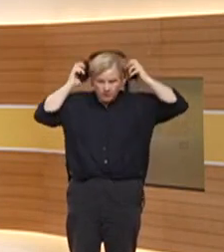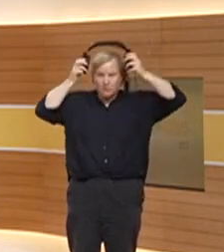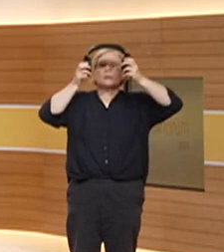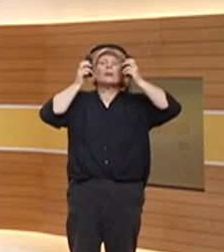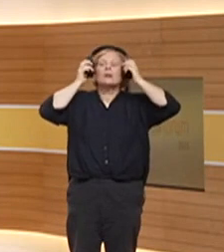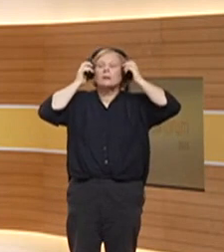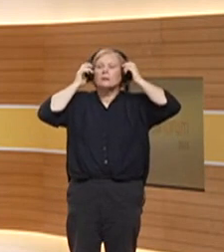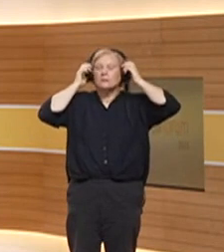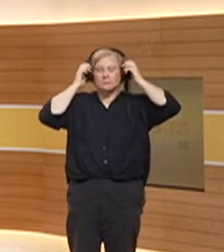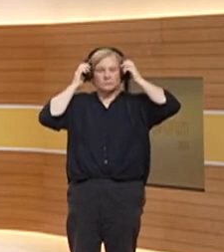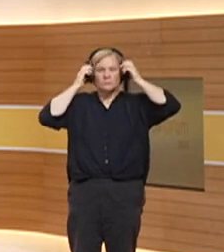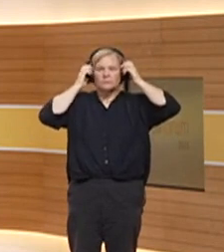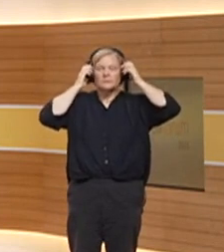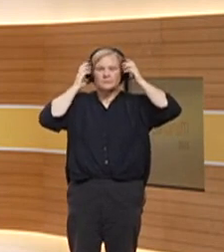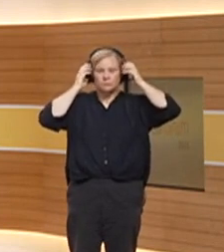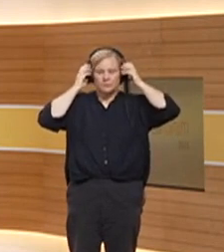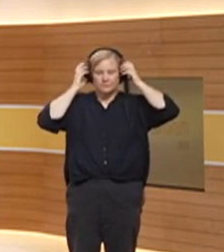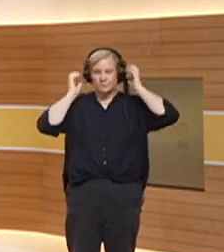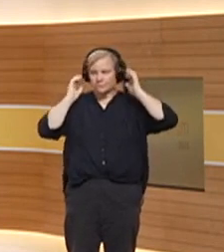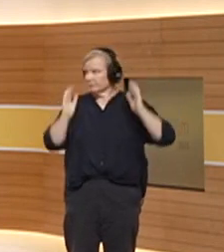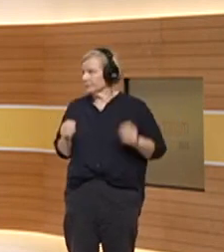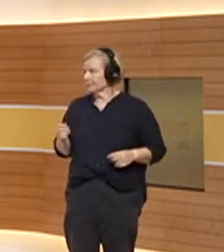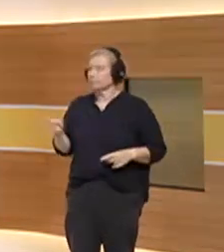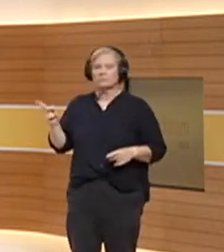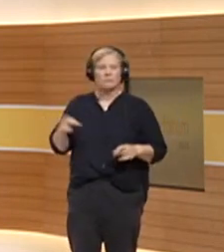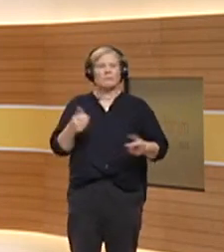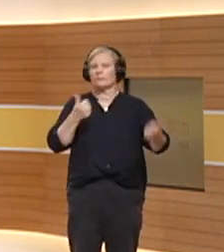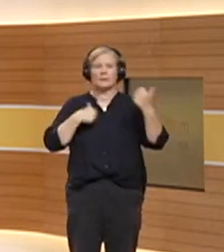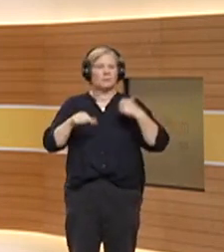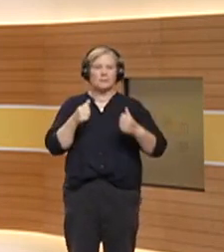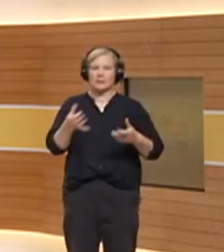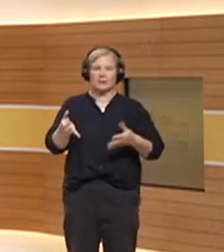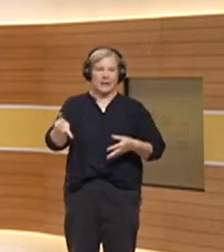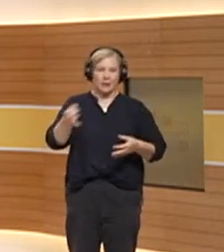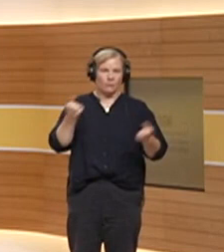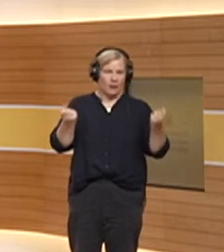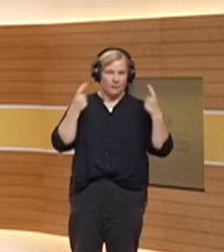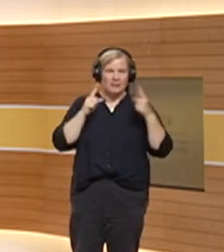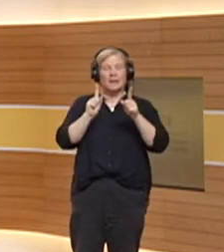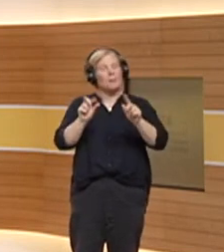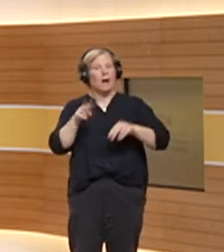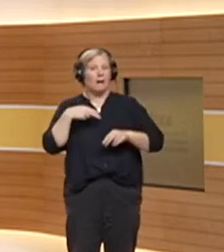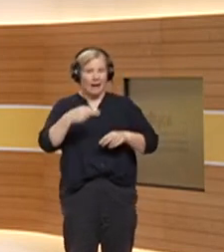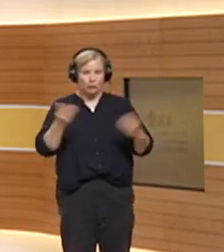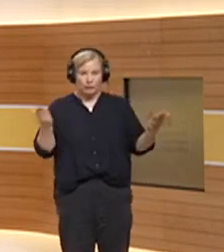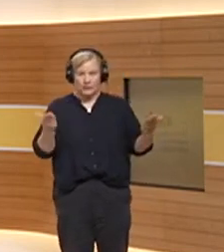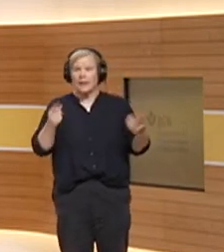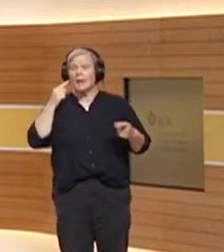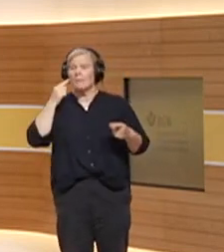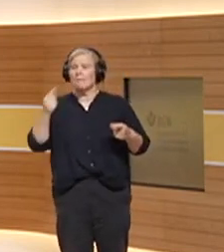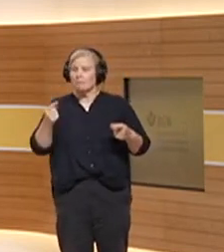In the Magnet for Europe. Beim Magnet for Europe Programm oder wenn es darum geht, eine Magnetzertifizierung zu